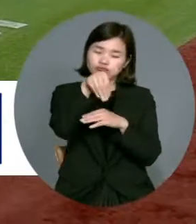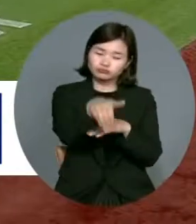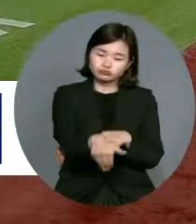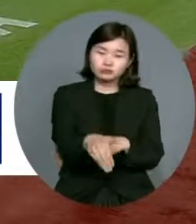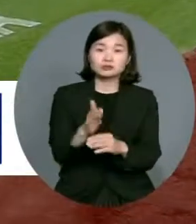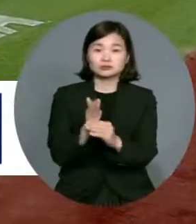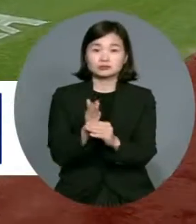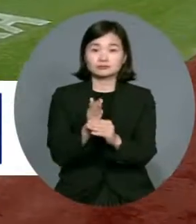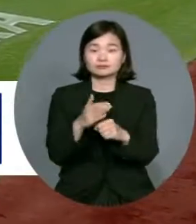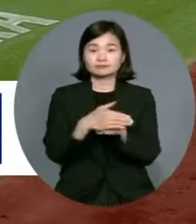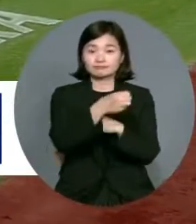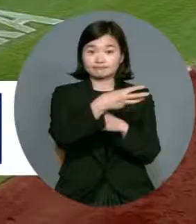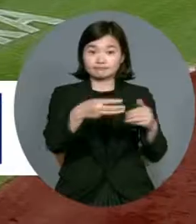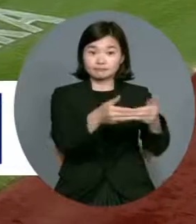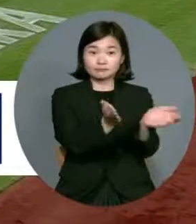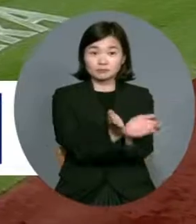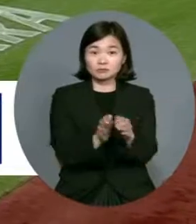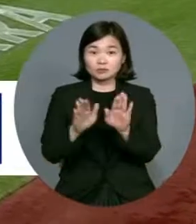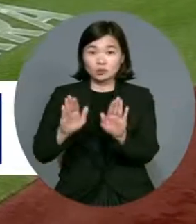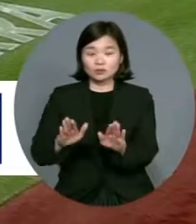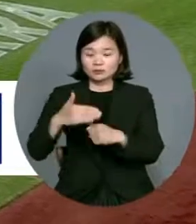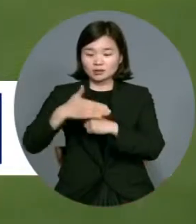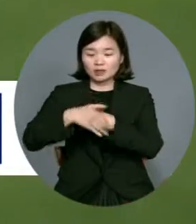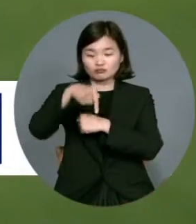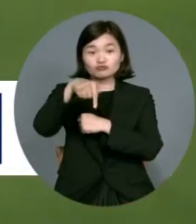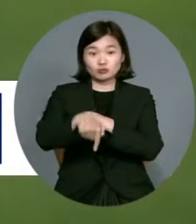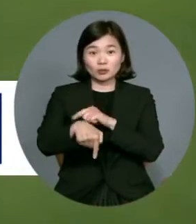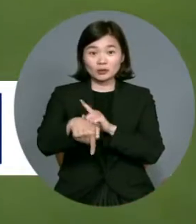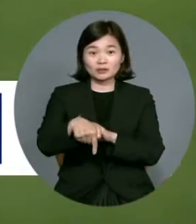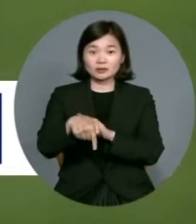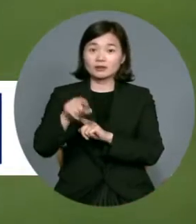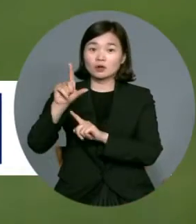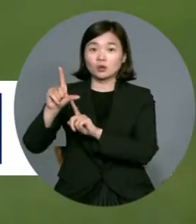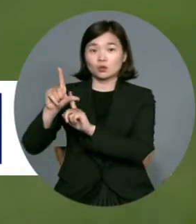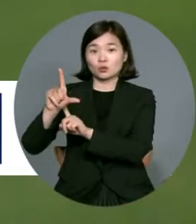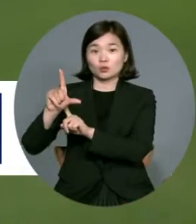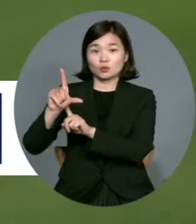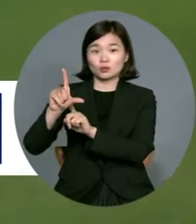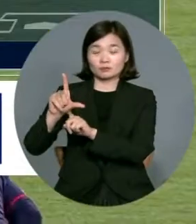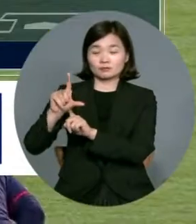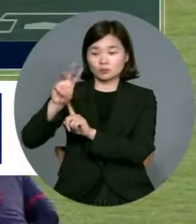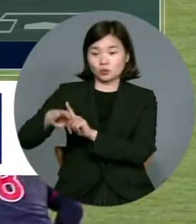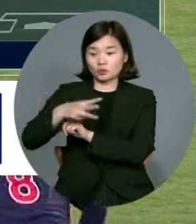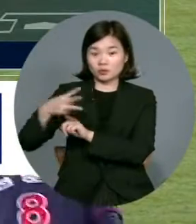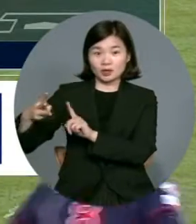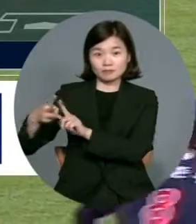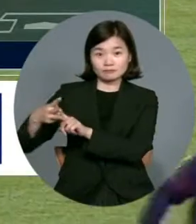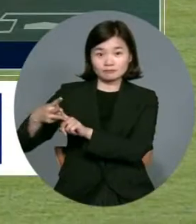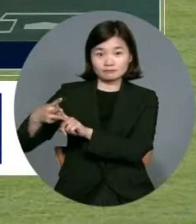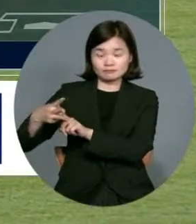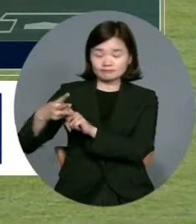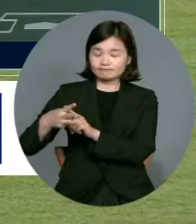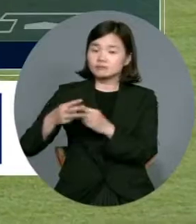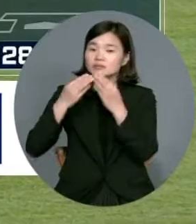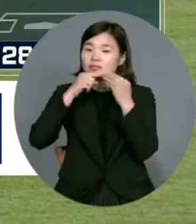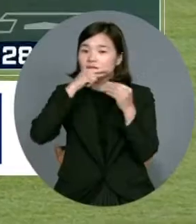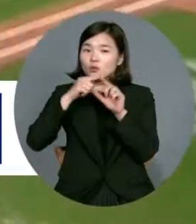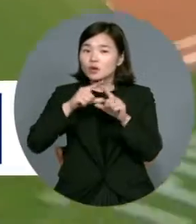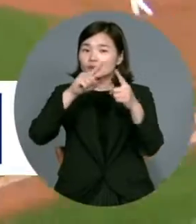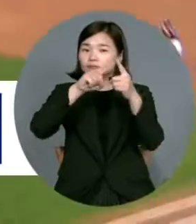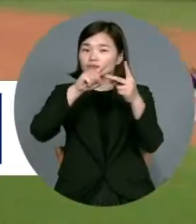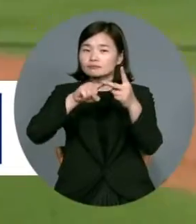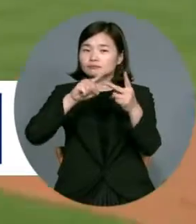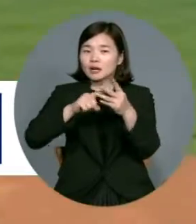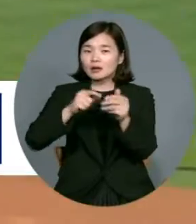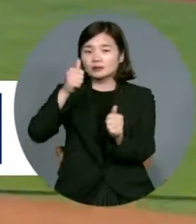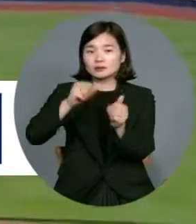있습니다 삼성은 오늘 홈인 대구 삼성 라이온즈 파크에서 펼쳐진 롯데 자연 주 와의 주말 3연전 마지막